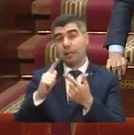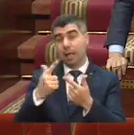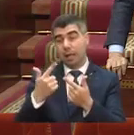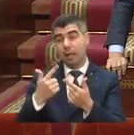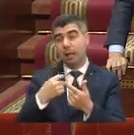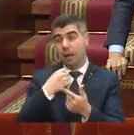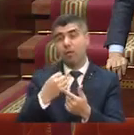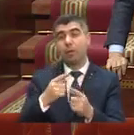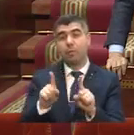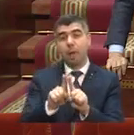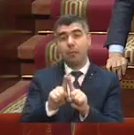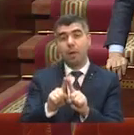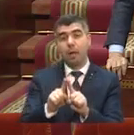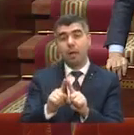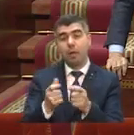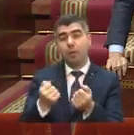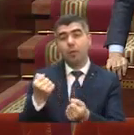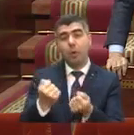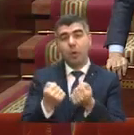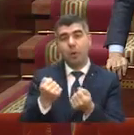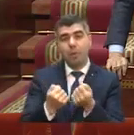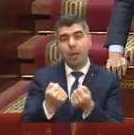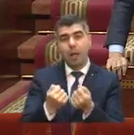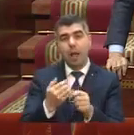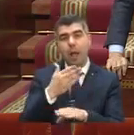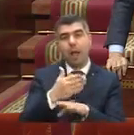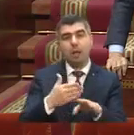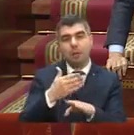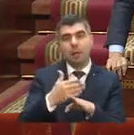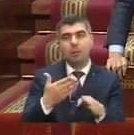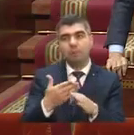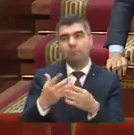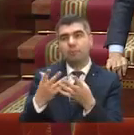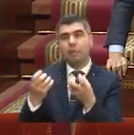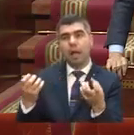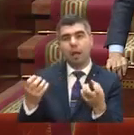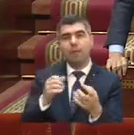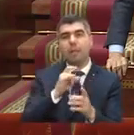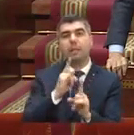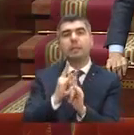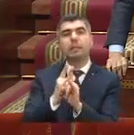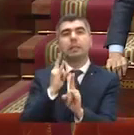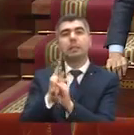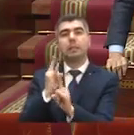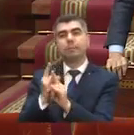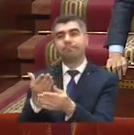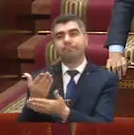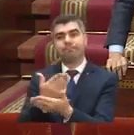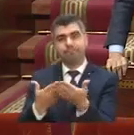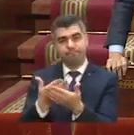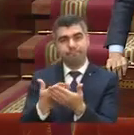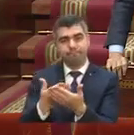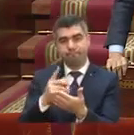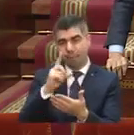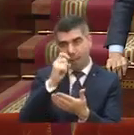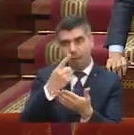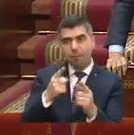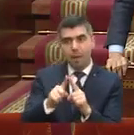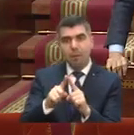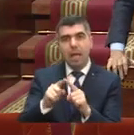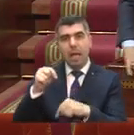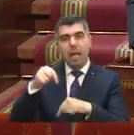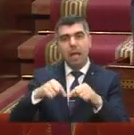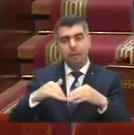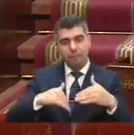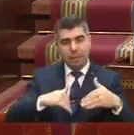التي تتسبب في عدد من الحوادث، كذلك الطرقات بمجموعه من المناطق، وهناك مجموعه من النقاط السوداء التي تتكرر فيها الحوادث